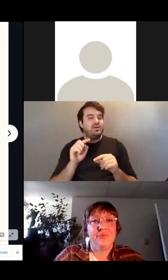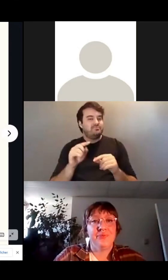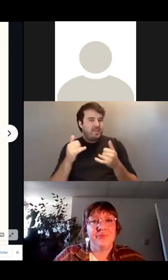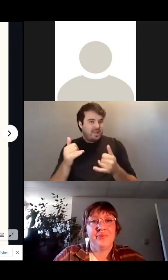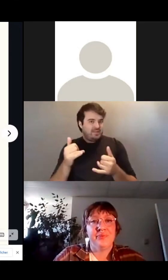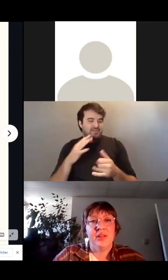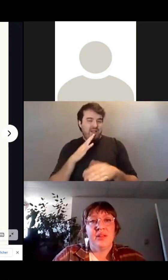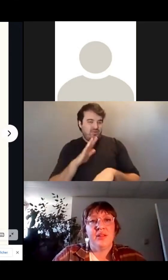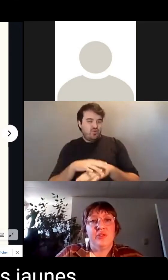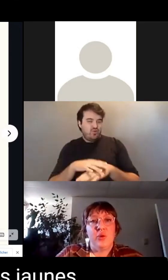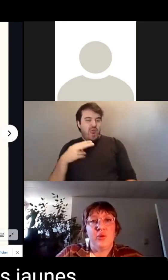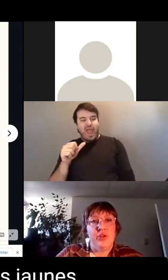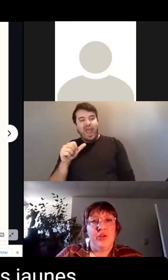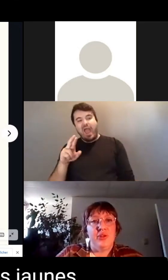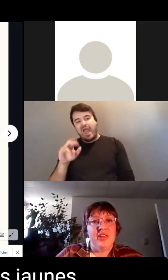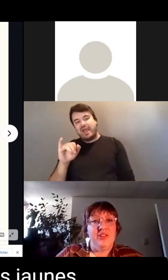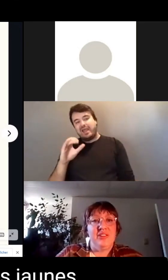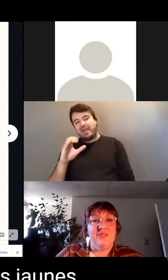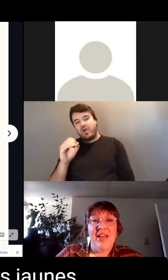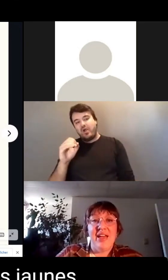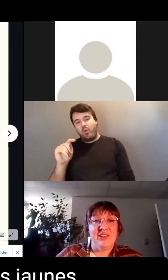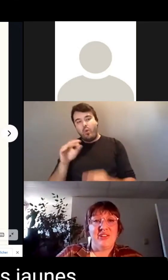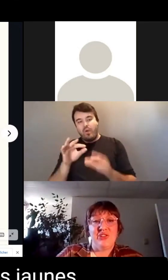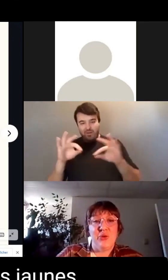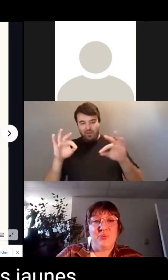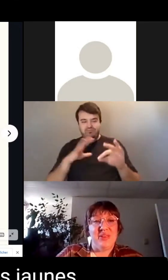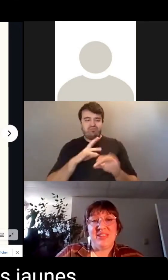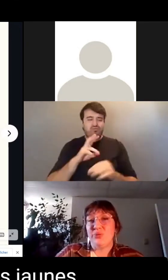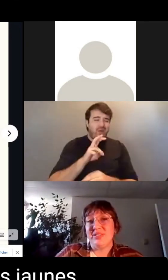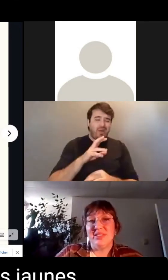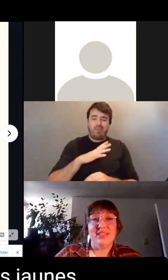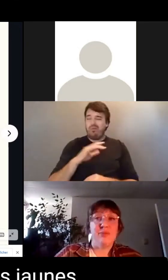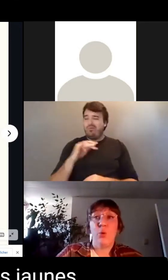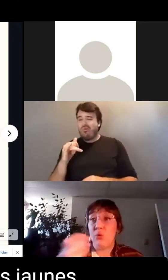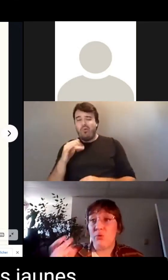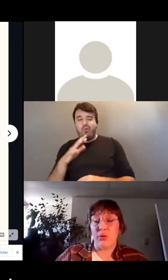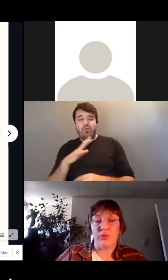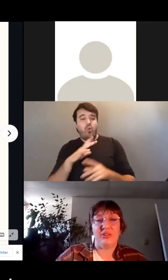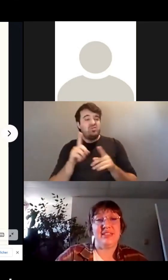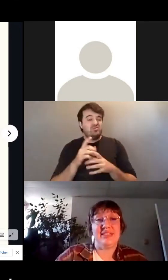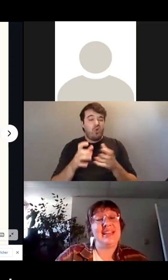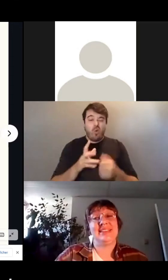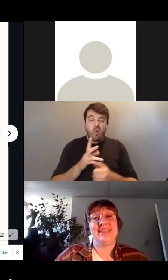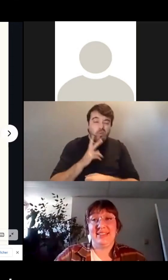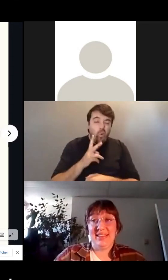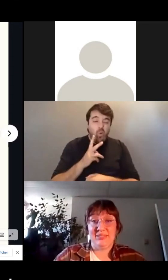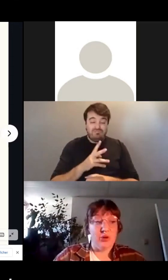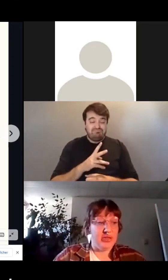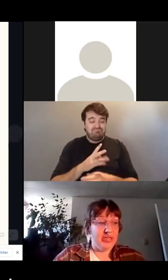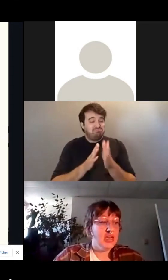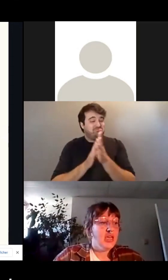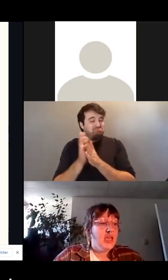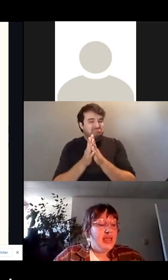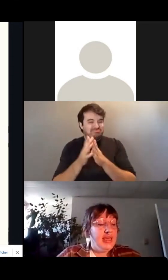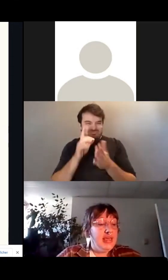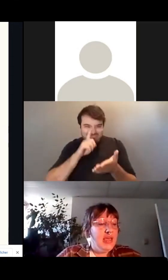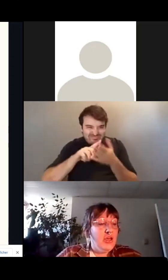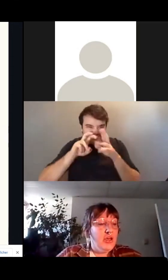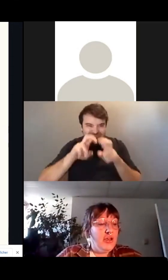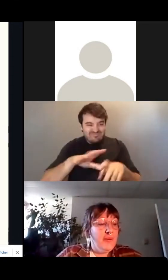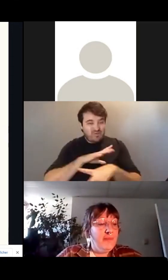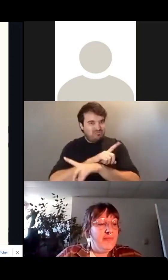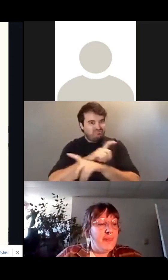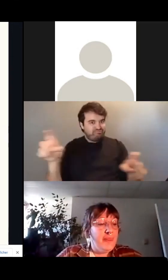haricots. Donc, il y en a des verts, il y en a des jaunes, mais il y en a aussi des mauves. Donc, c'est très intéressant à explorer.